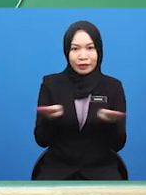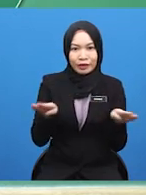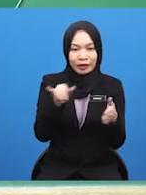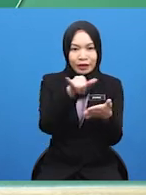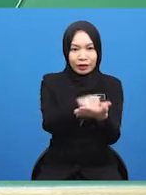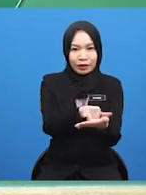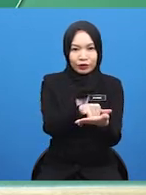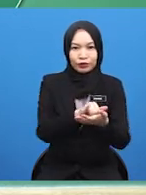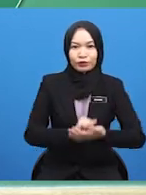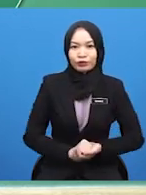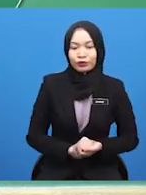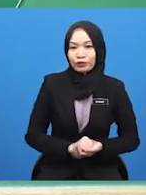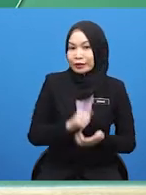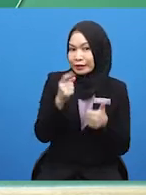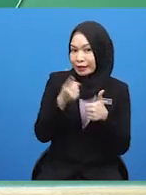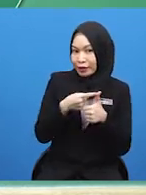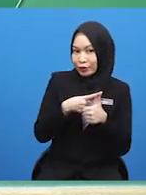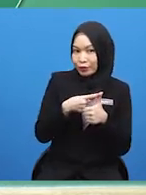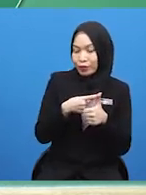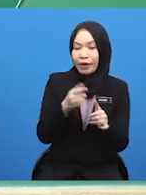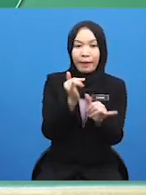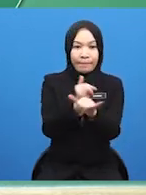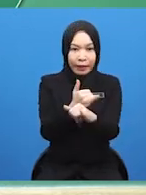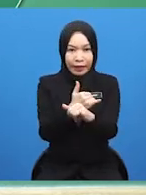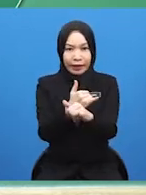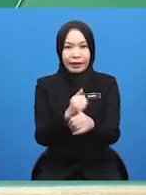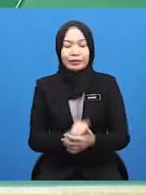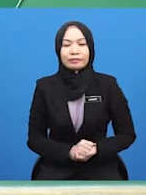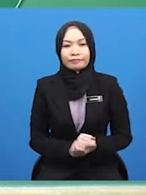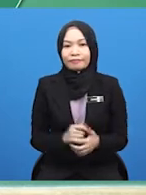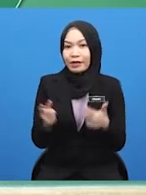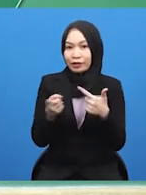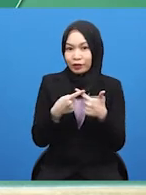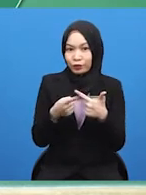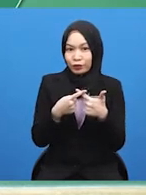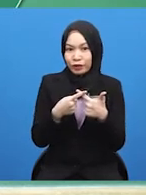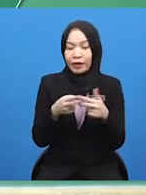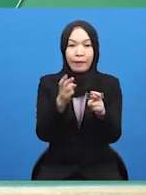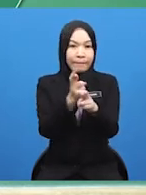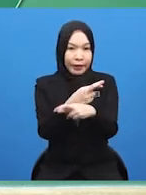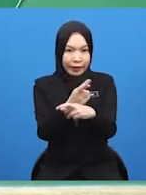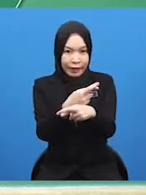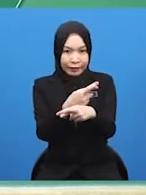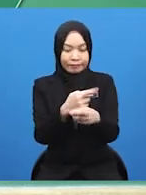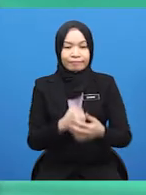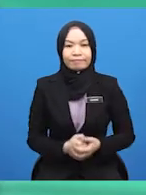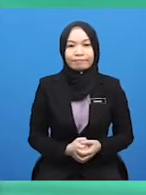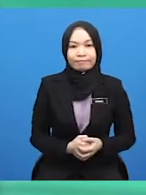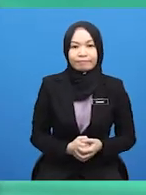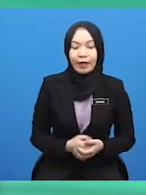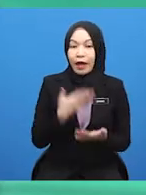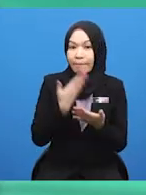iaitu satu, bidang pengkaryaan. Dua, bidang perekaan.